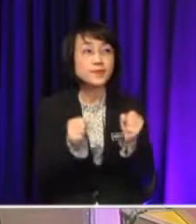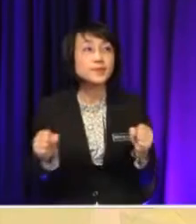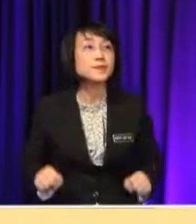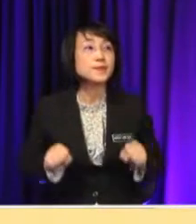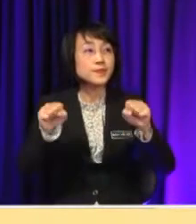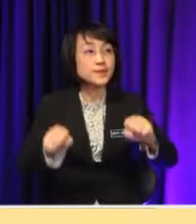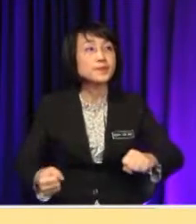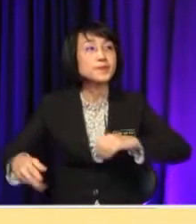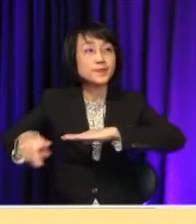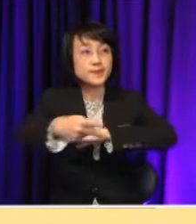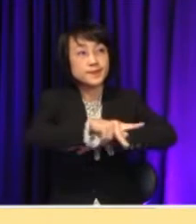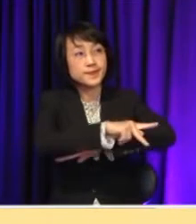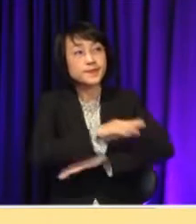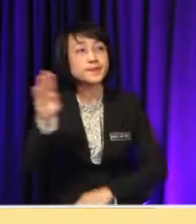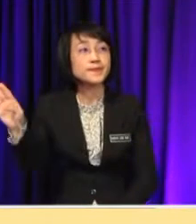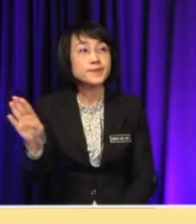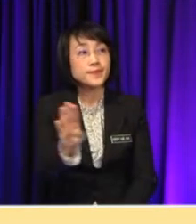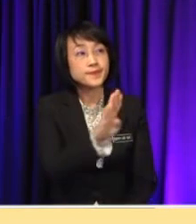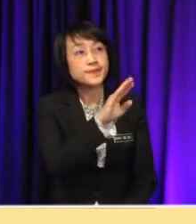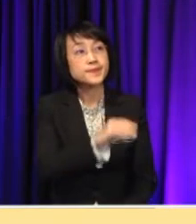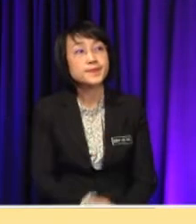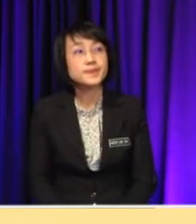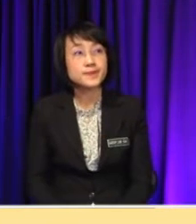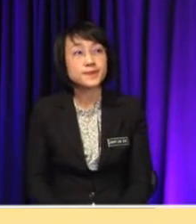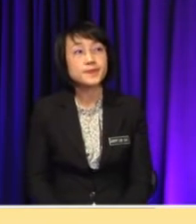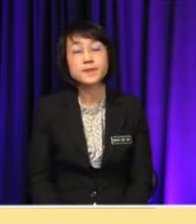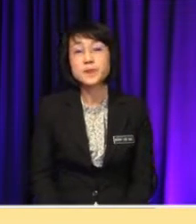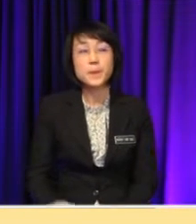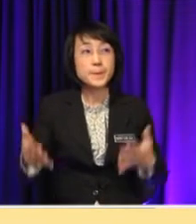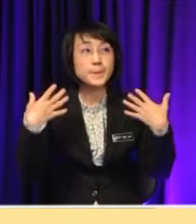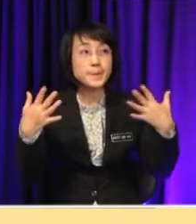sudah ada panas sekitar 17 dan